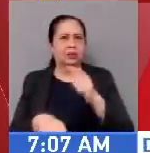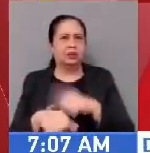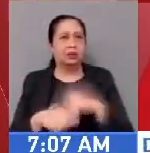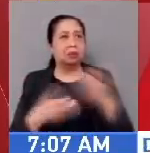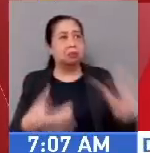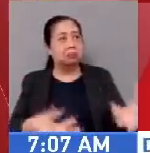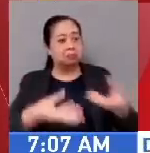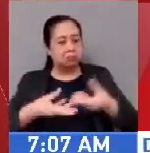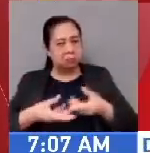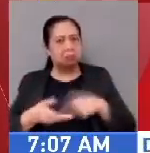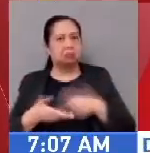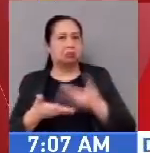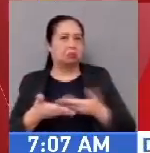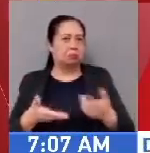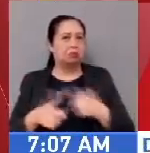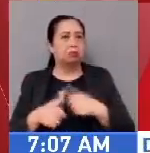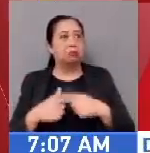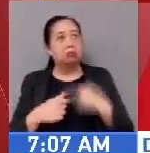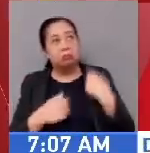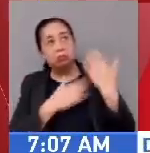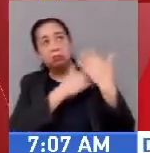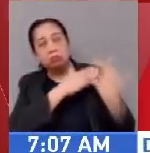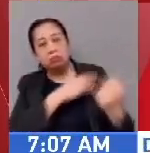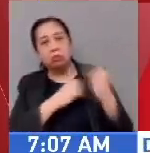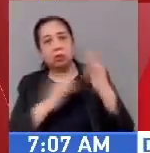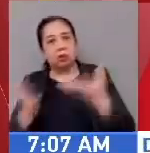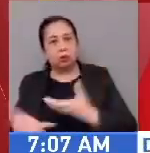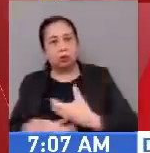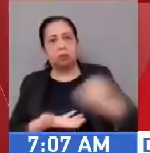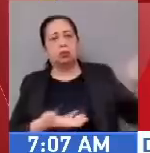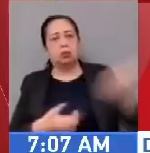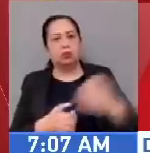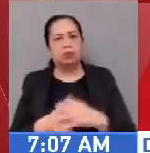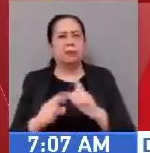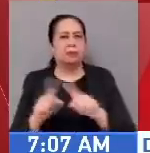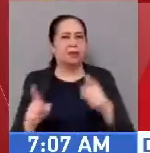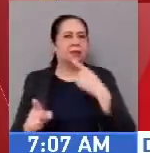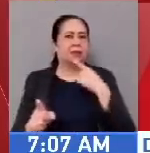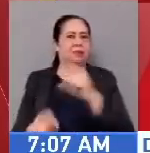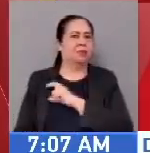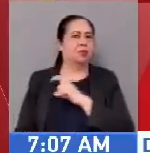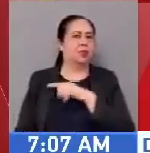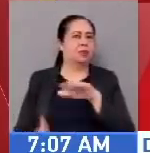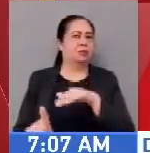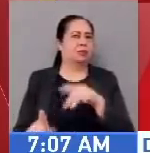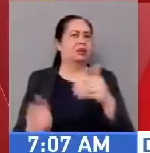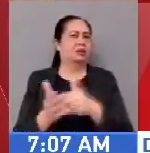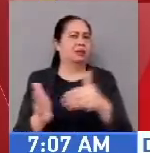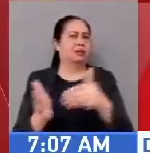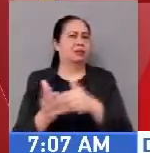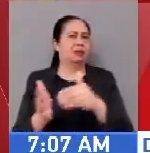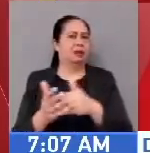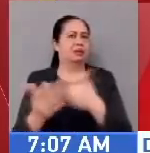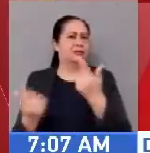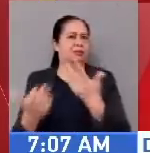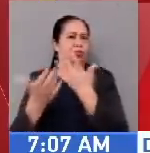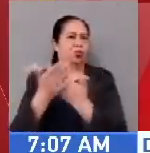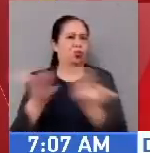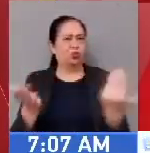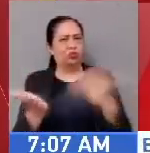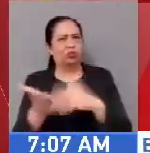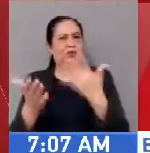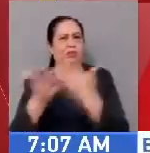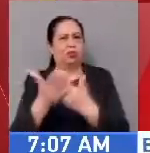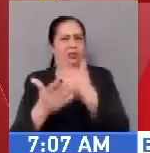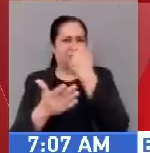item, tsaka siya tatawagan kapag kukunin na. Pero ayon sa mga pulis, pabalik-balik na sa kulungan si Kulet dahil sa illegal na droga.